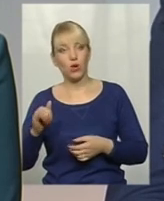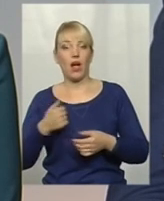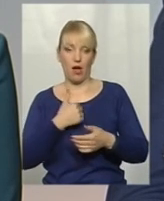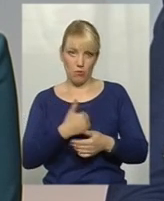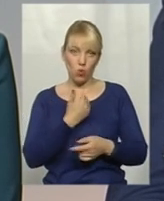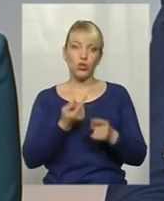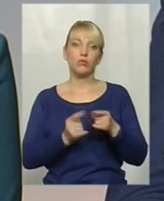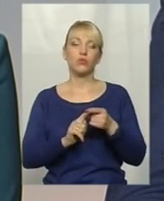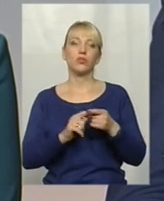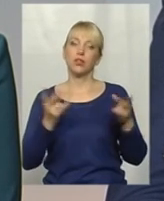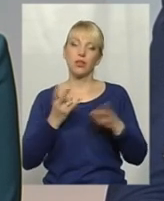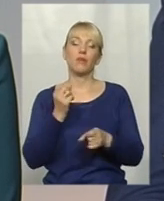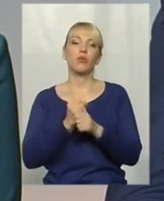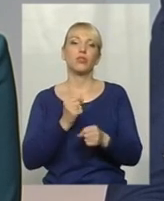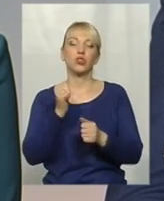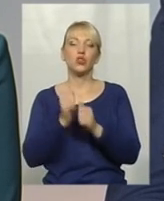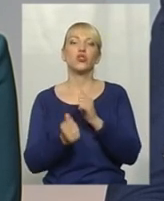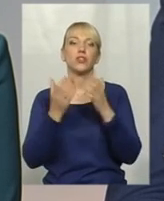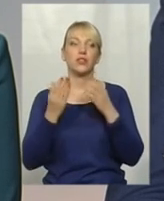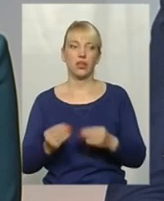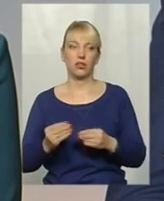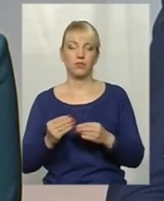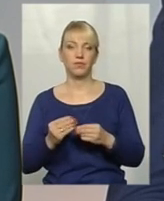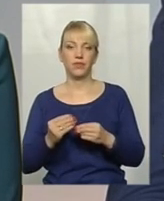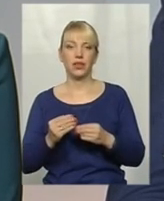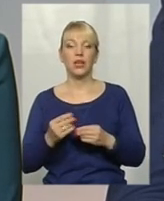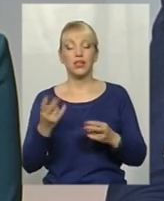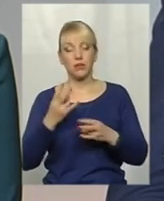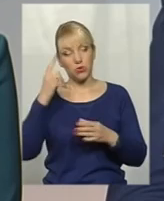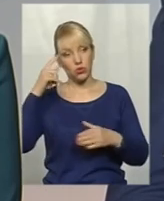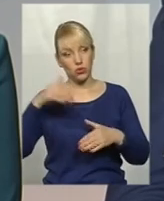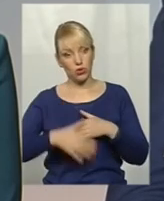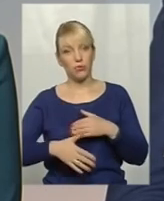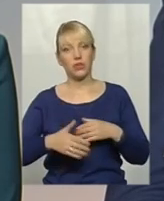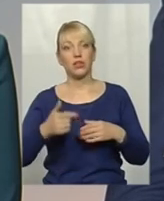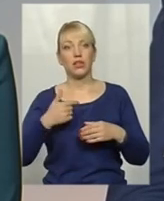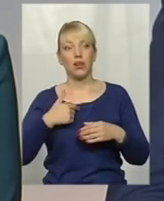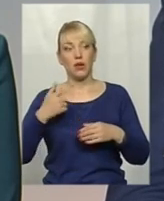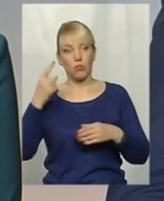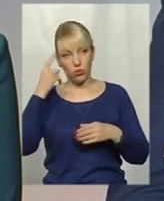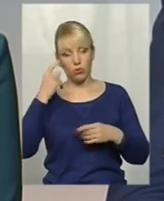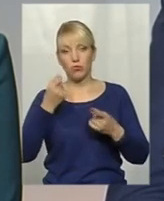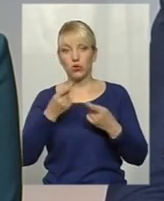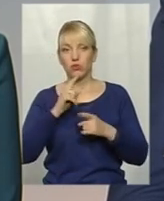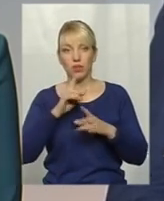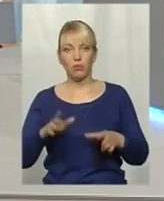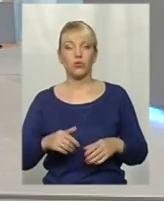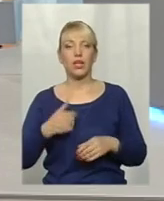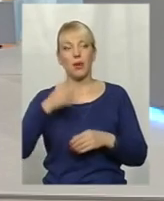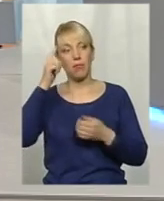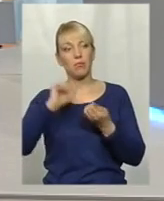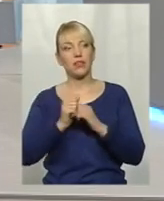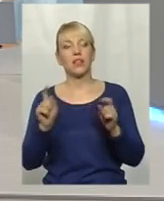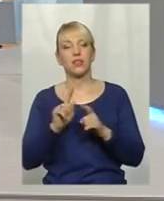декларуємо, це обов'язково треба робити щоденно. Кожен це має зрозуміти, що якщо ми себе це не подумаємо, то іншого шляху не буде. Так, і пам'ятайте,